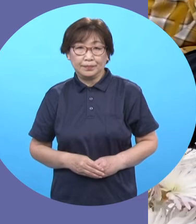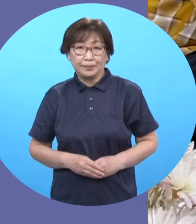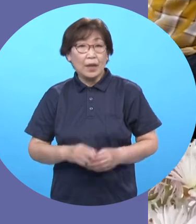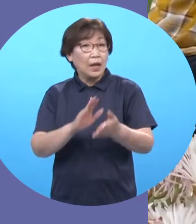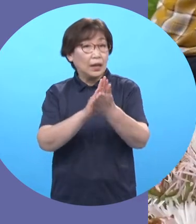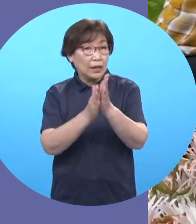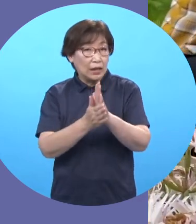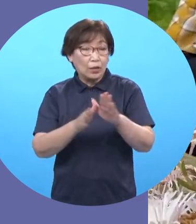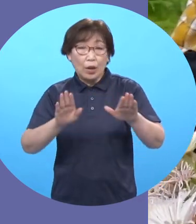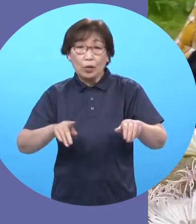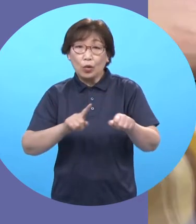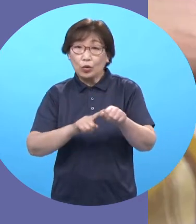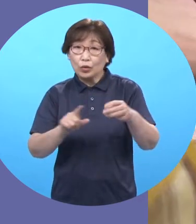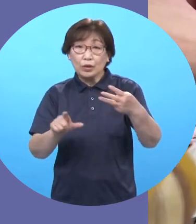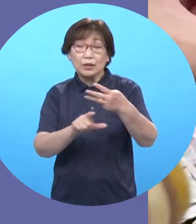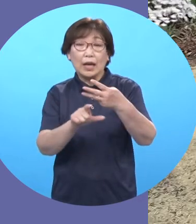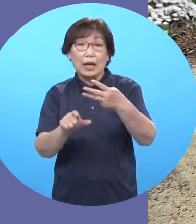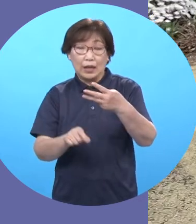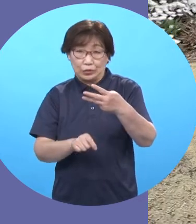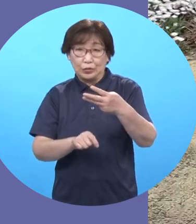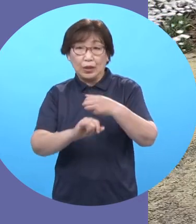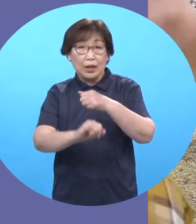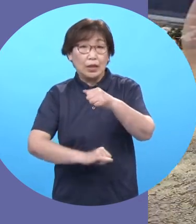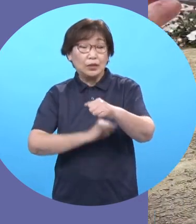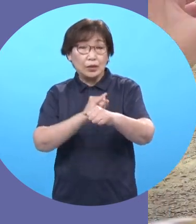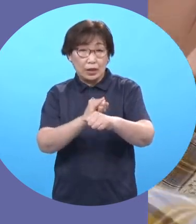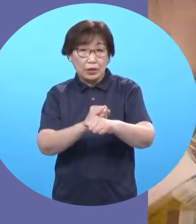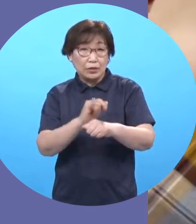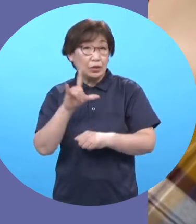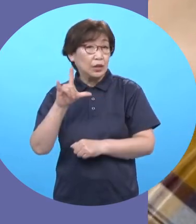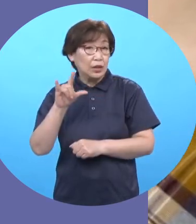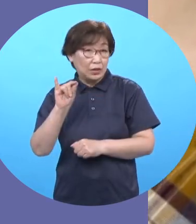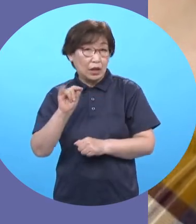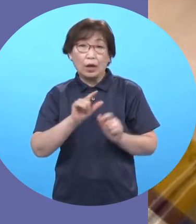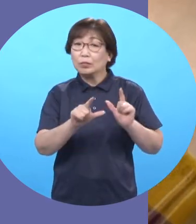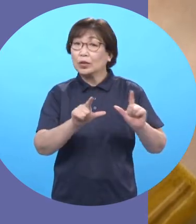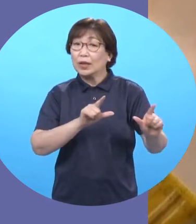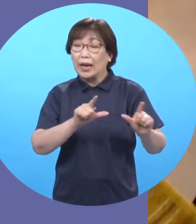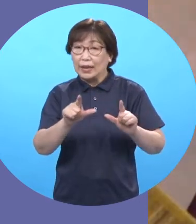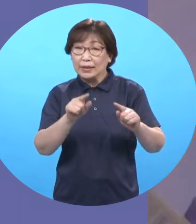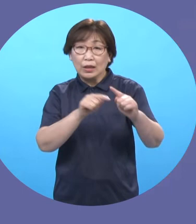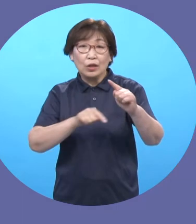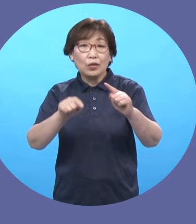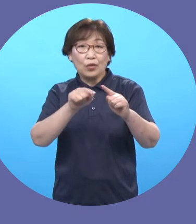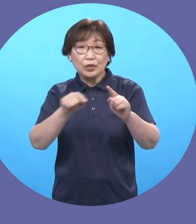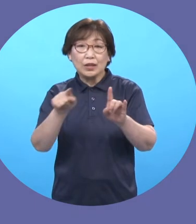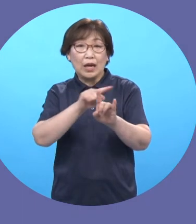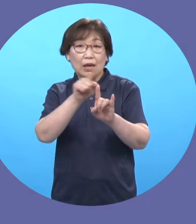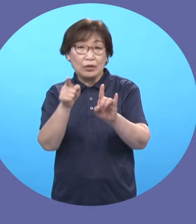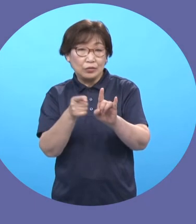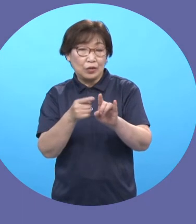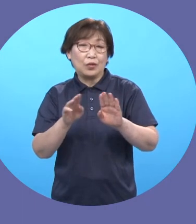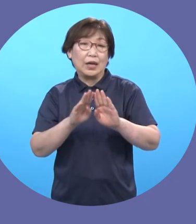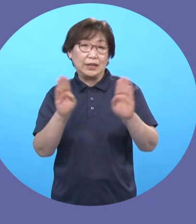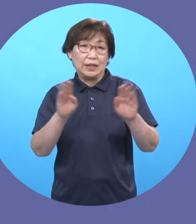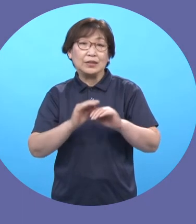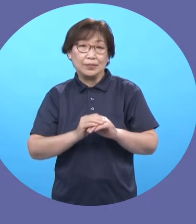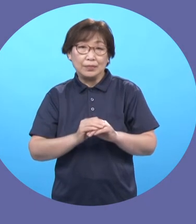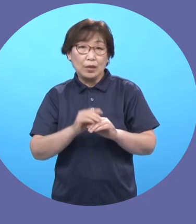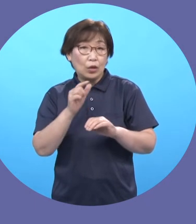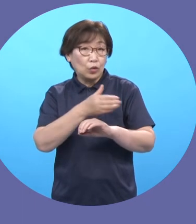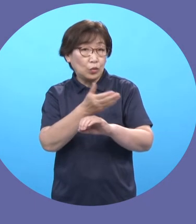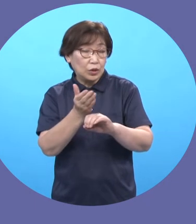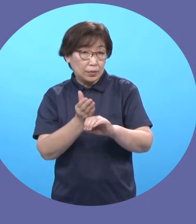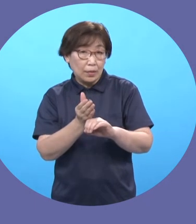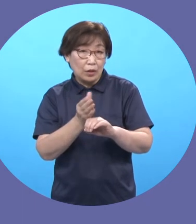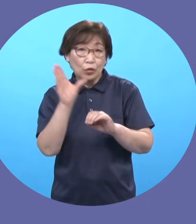県では今年3月、SNS のインスタグラムと LINE に公式アカウントを開設。徳島の